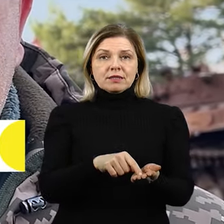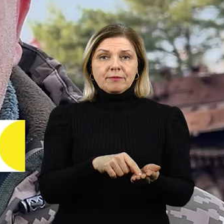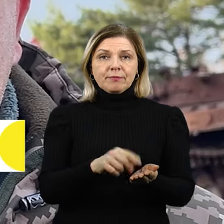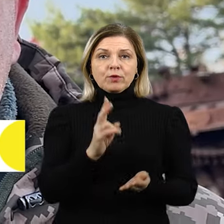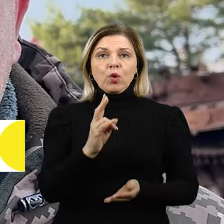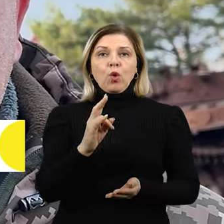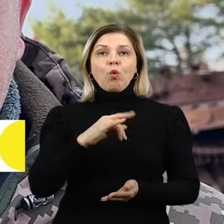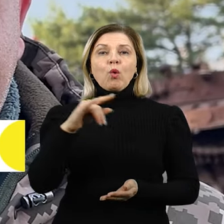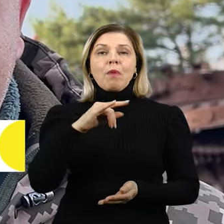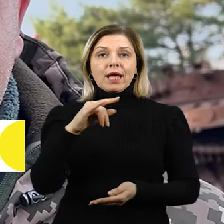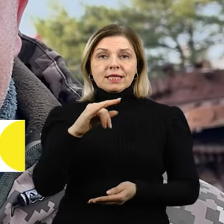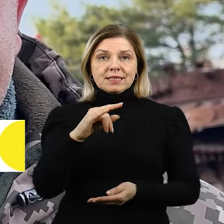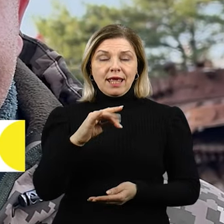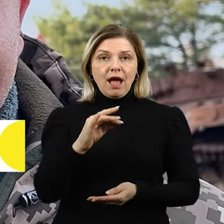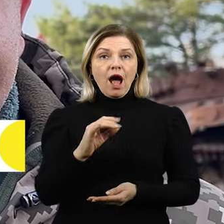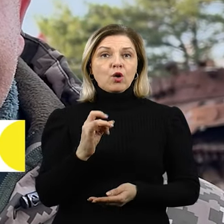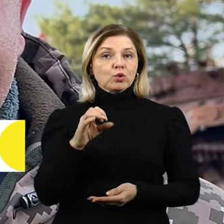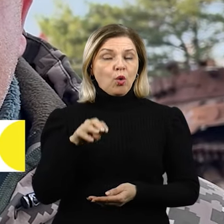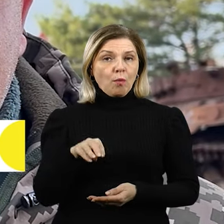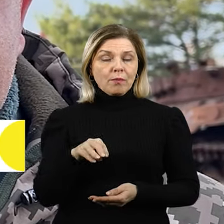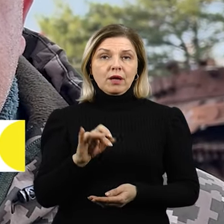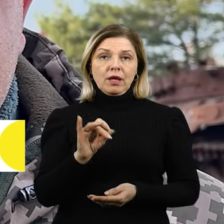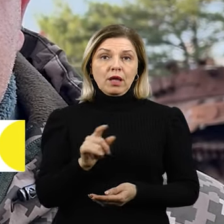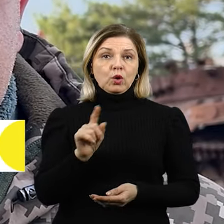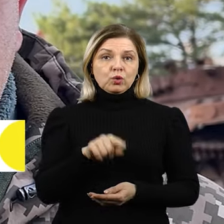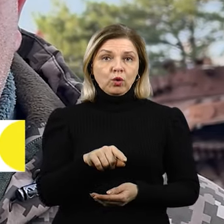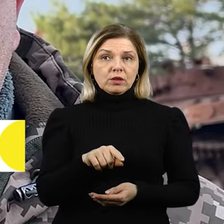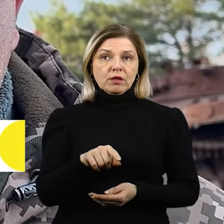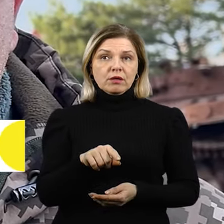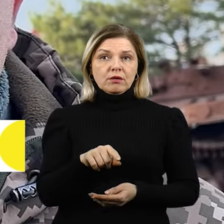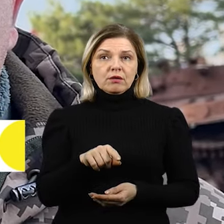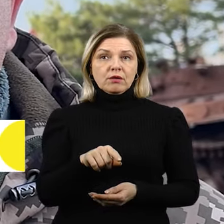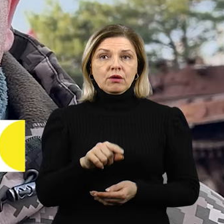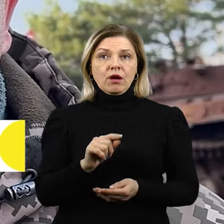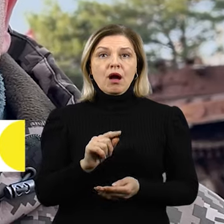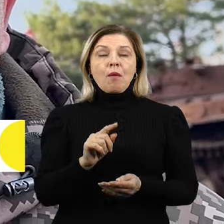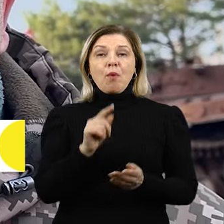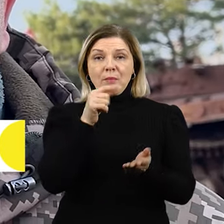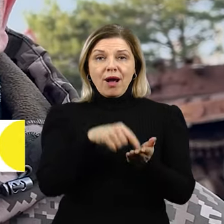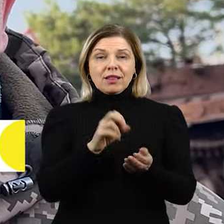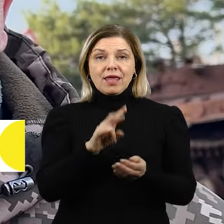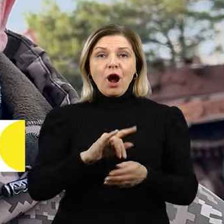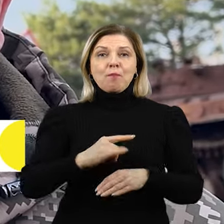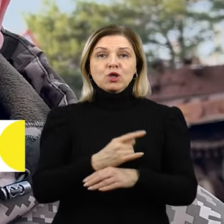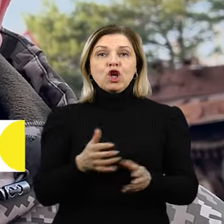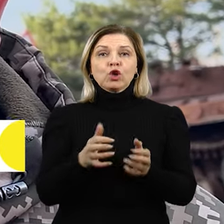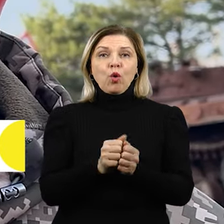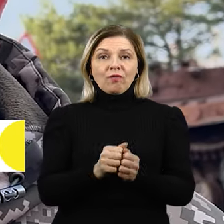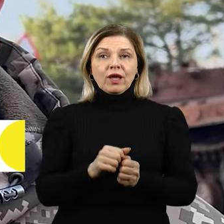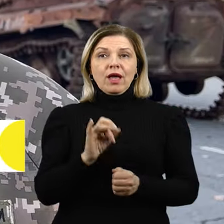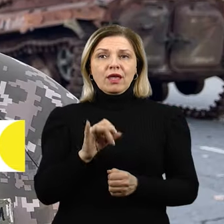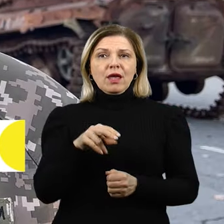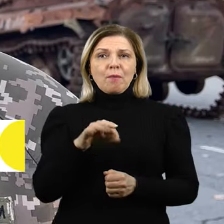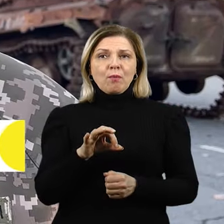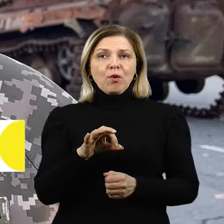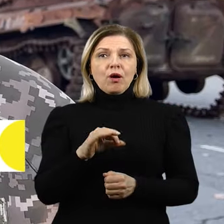Кульбакинський аеродром. Тоді вони туди вскочили, як у мишоловку. Ішли, напевно, по старим якимось